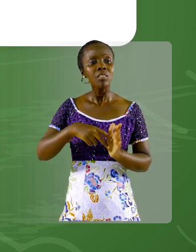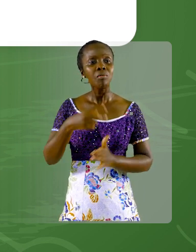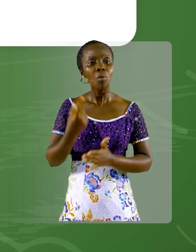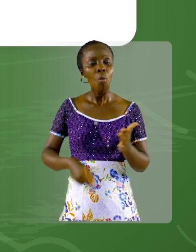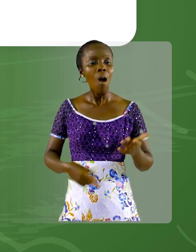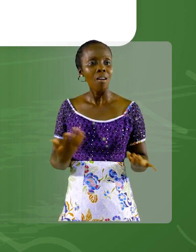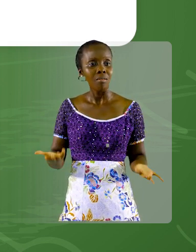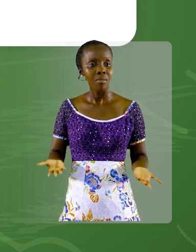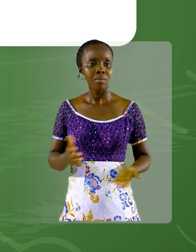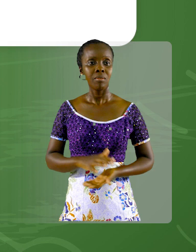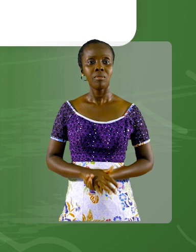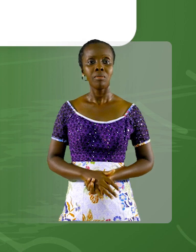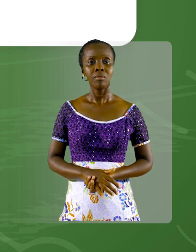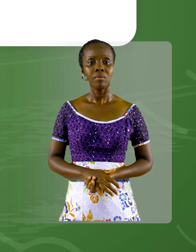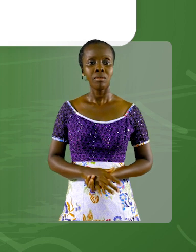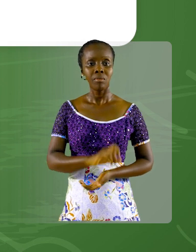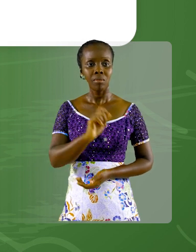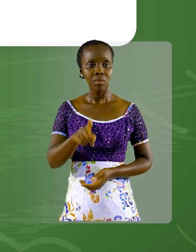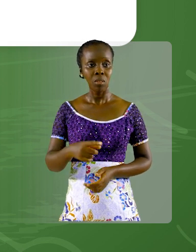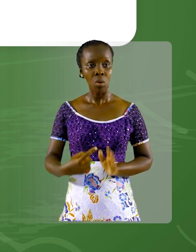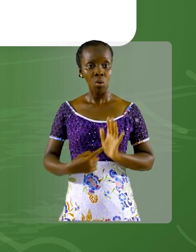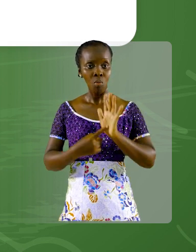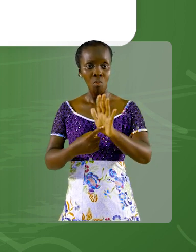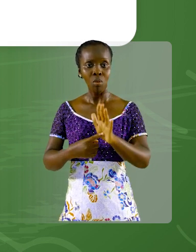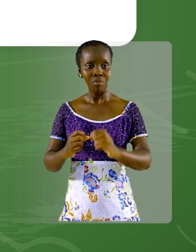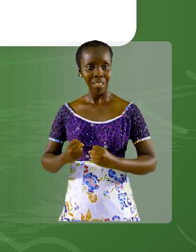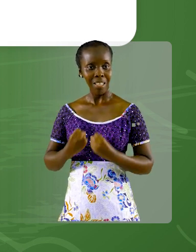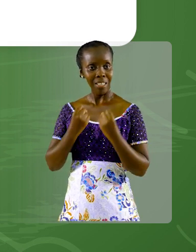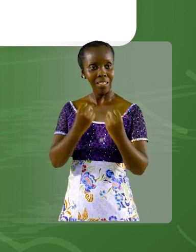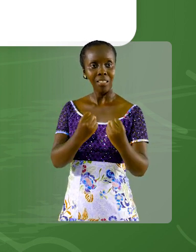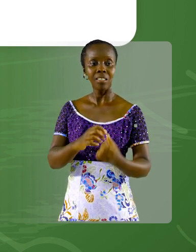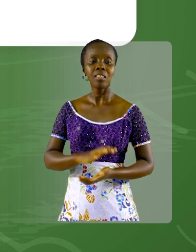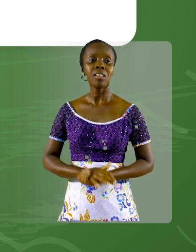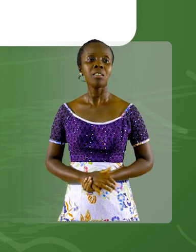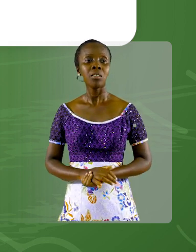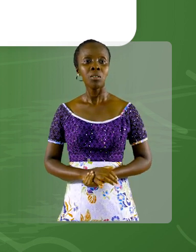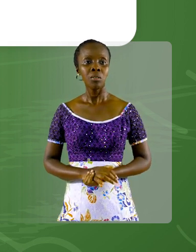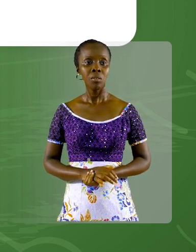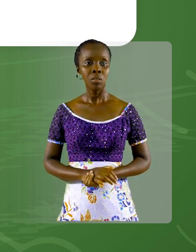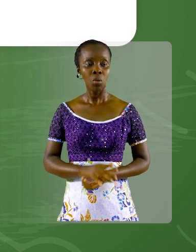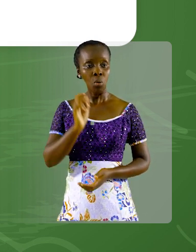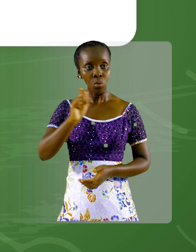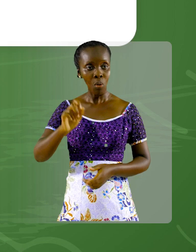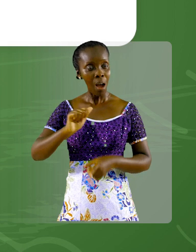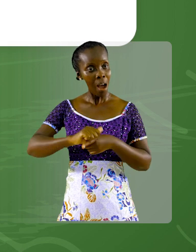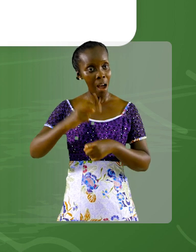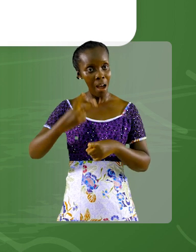apporte? Il nous montre ici l'intensité. Alors, nous disons que c'est un